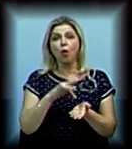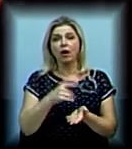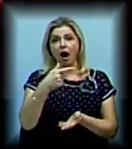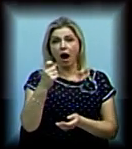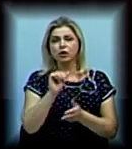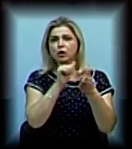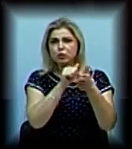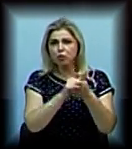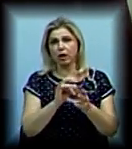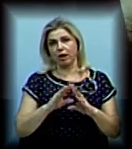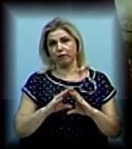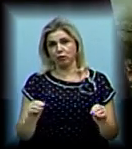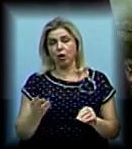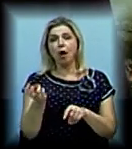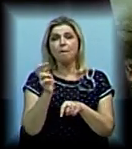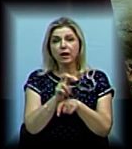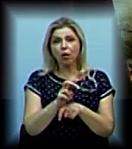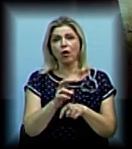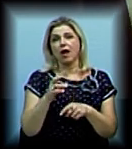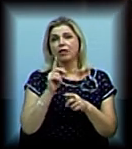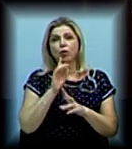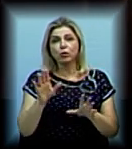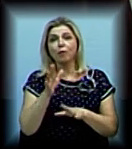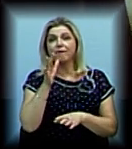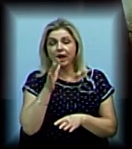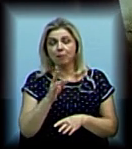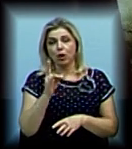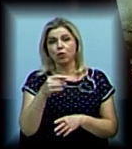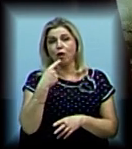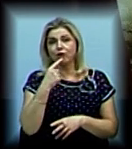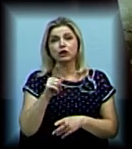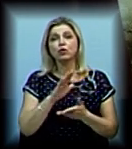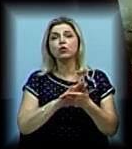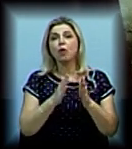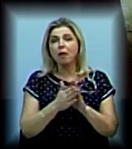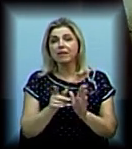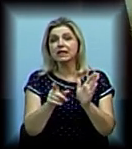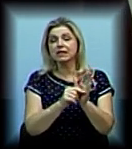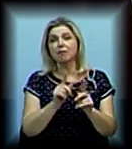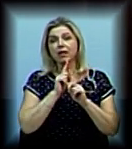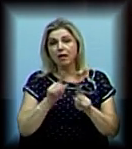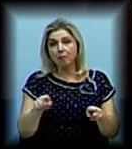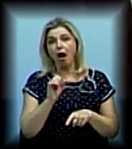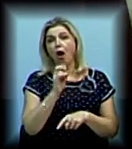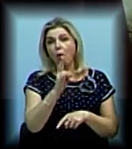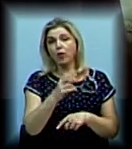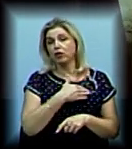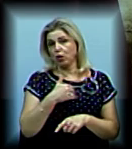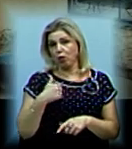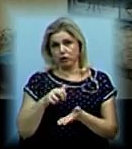все. Щоправда, вони приходили у неурочний час. Але вони кажуть, що ми домовлятись з ним не будемо. А він не хоче туди